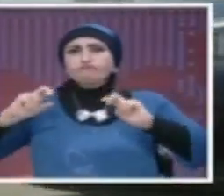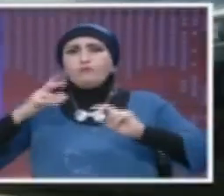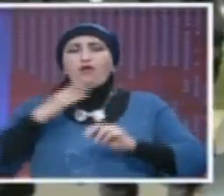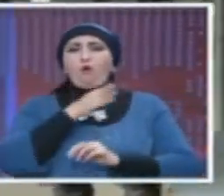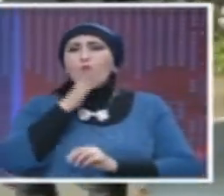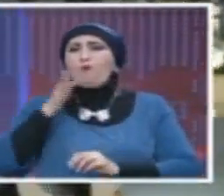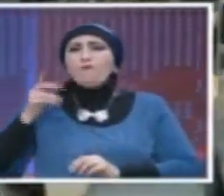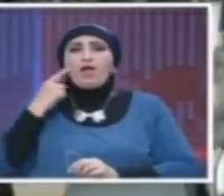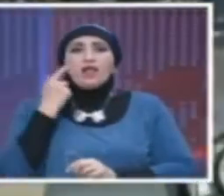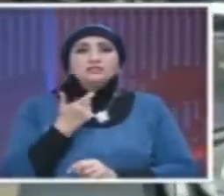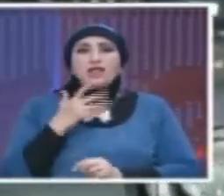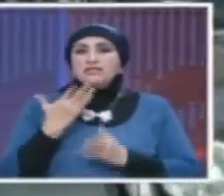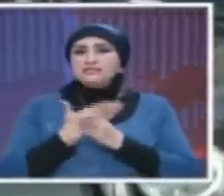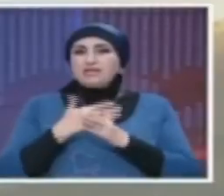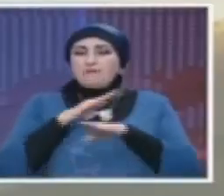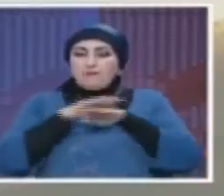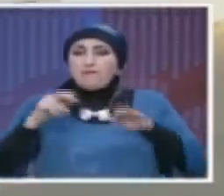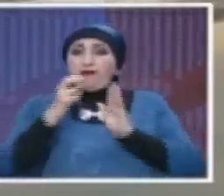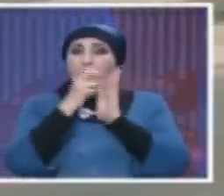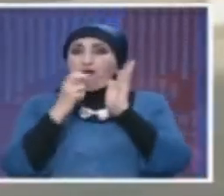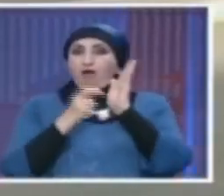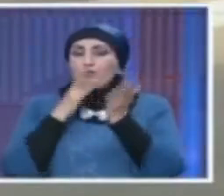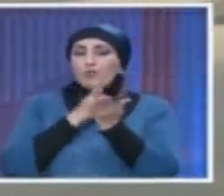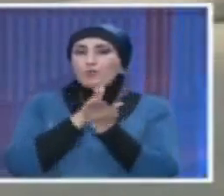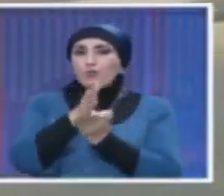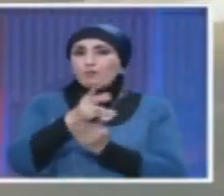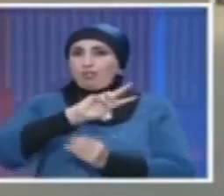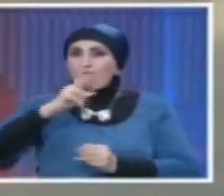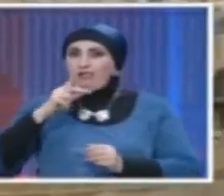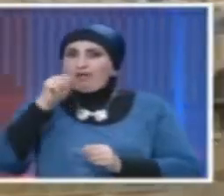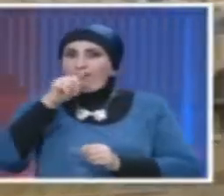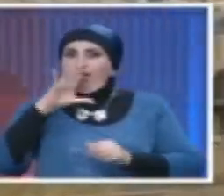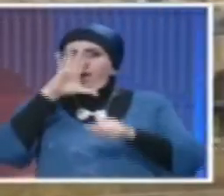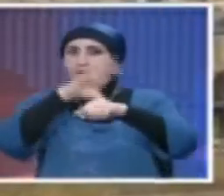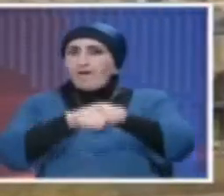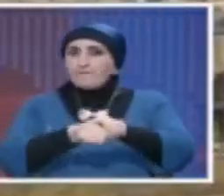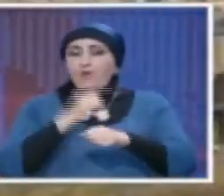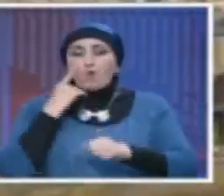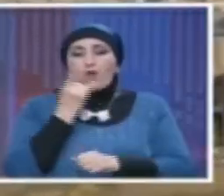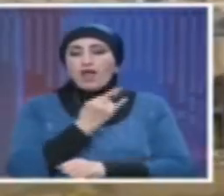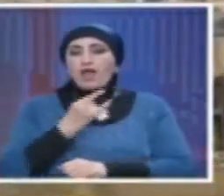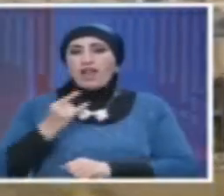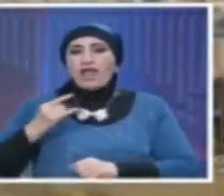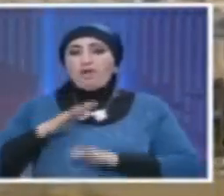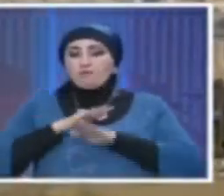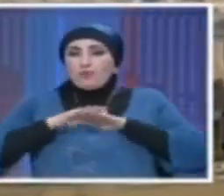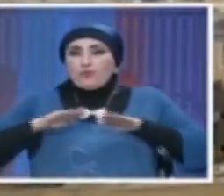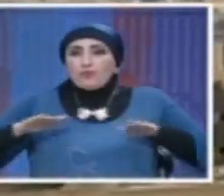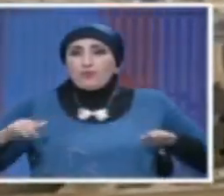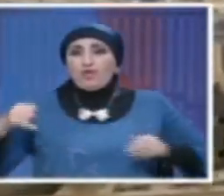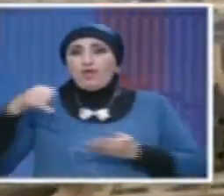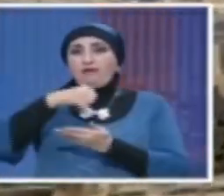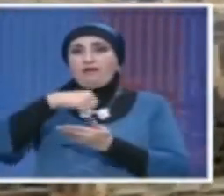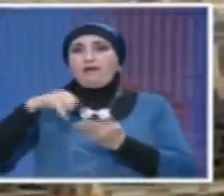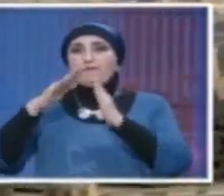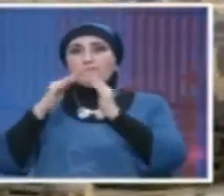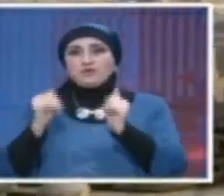الداخلية لفرض سيادة القانون وضبط الجرائم المختلفة وحفظ الأمن والاستقرار في ربوع